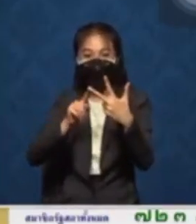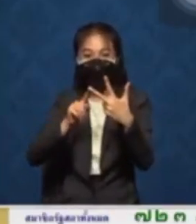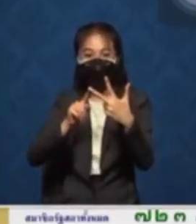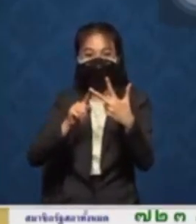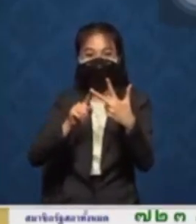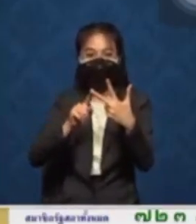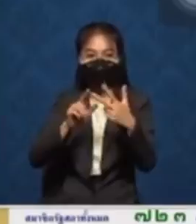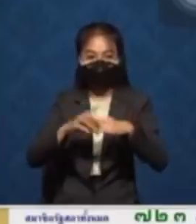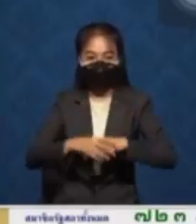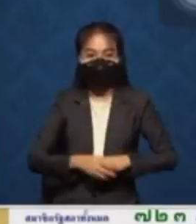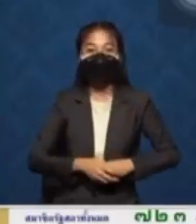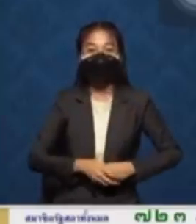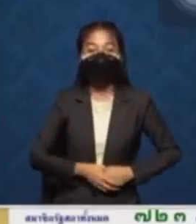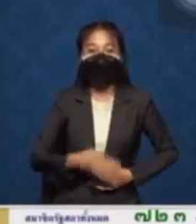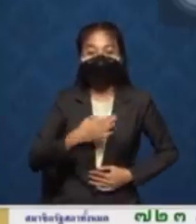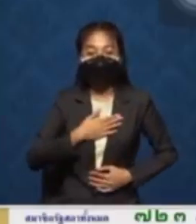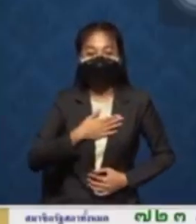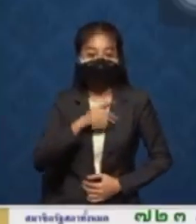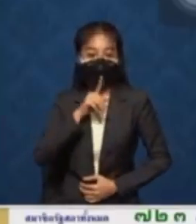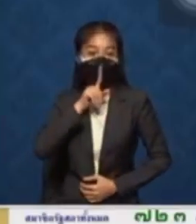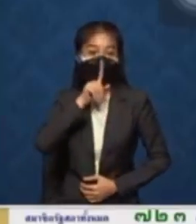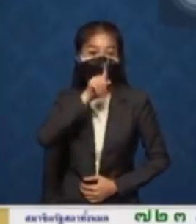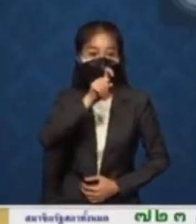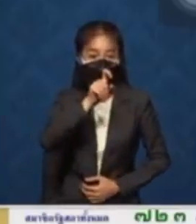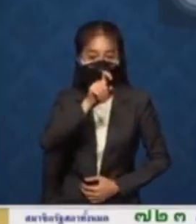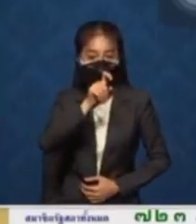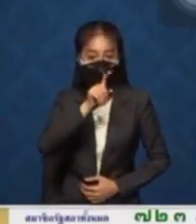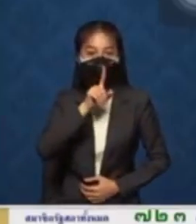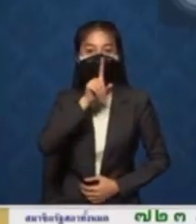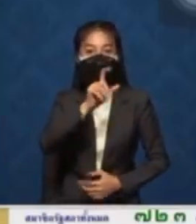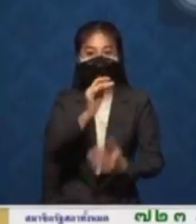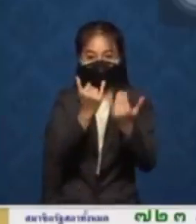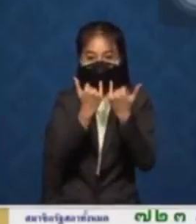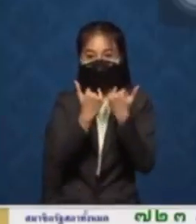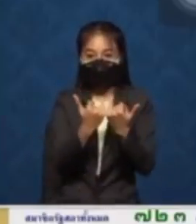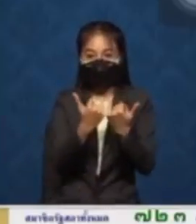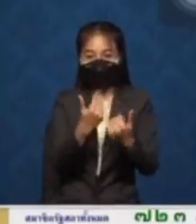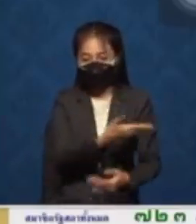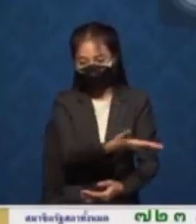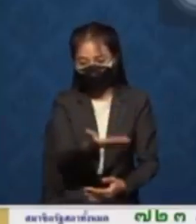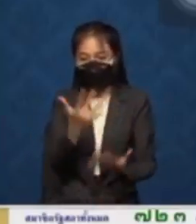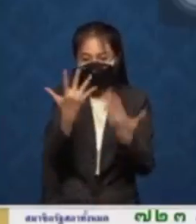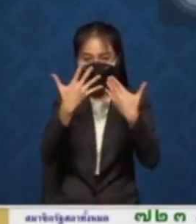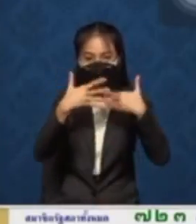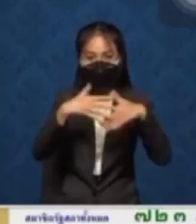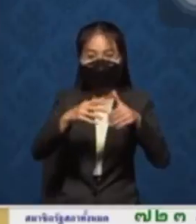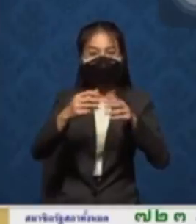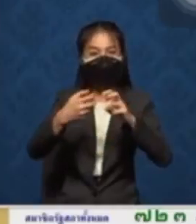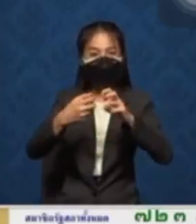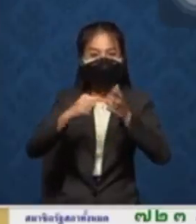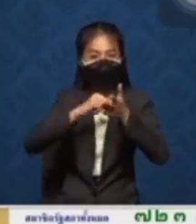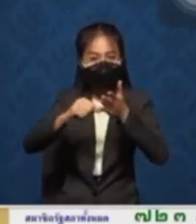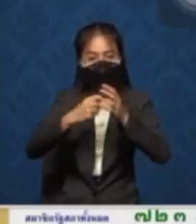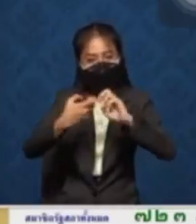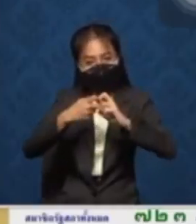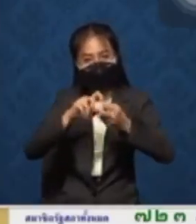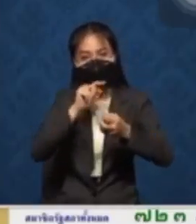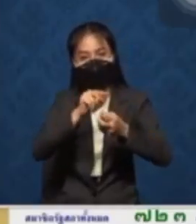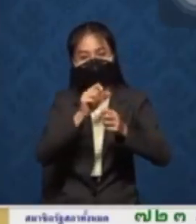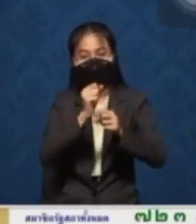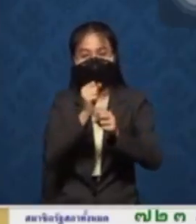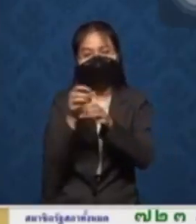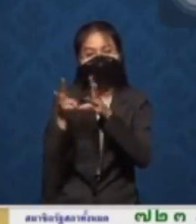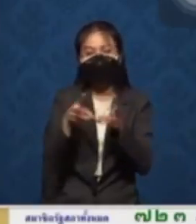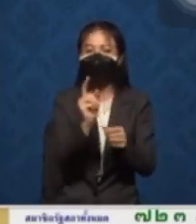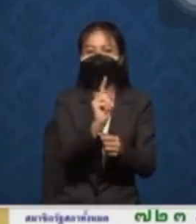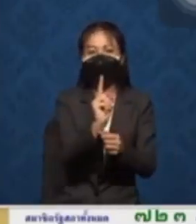ากจะเรียนถามสมาชิกรัฐสภาในวันนี้นะครับก็คือเราจะมาร่วมกันรักษาผู้ป่วยคนนี้อย่างไรเราเห็นนะครับว่าที่ผ่านมาหล